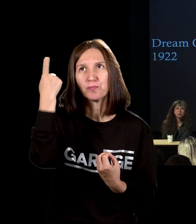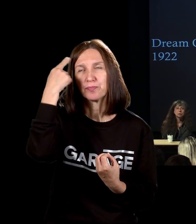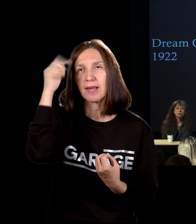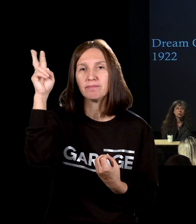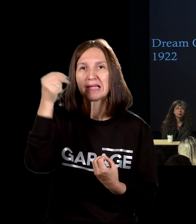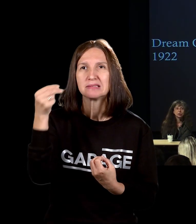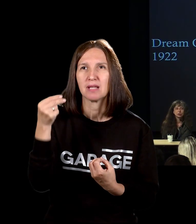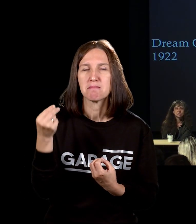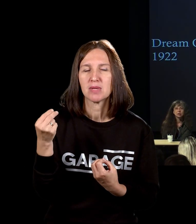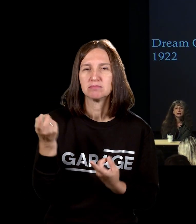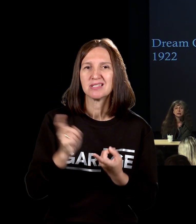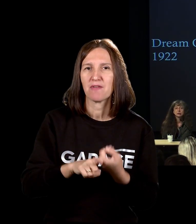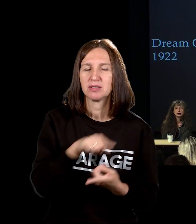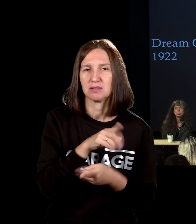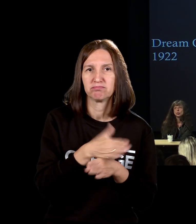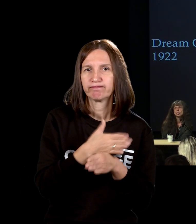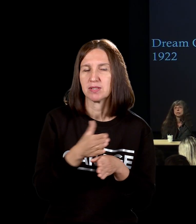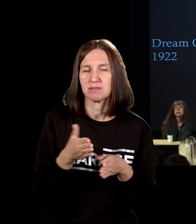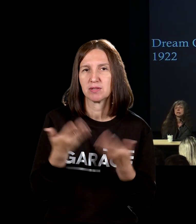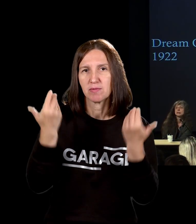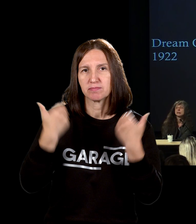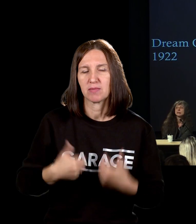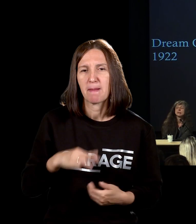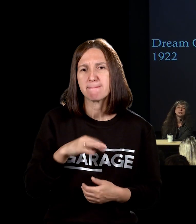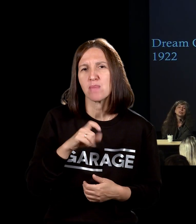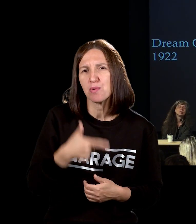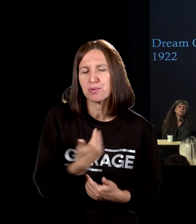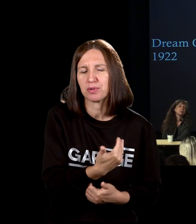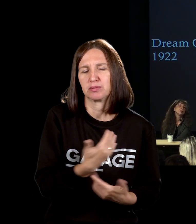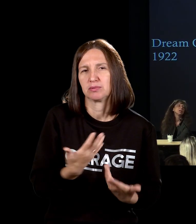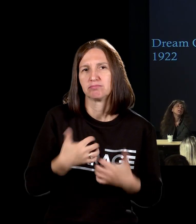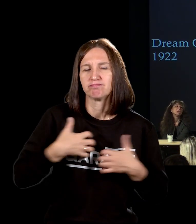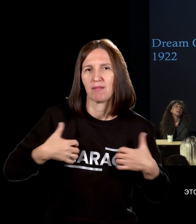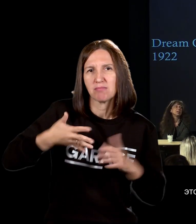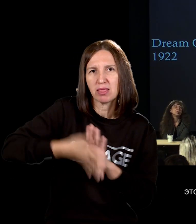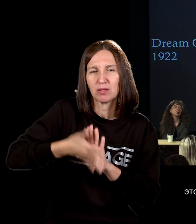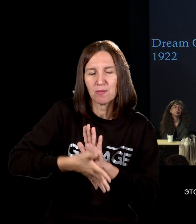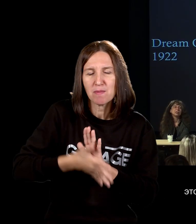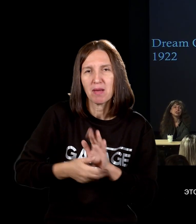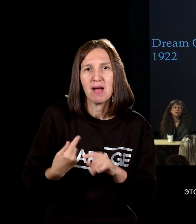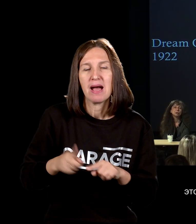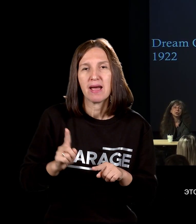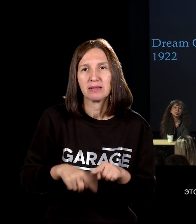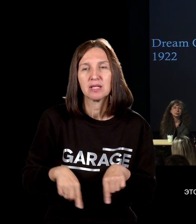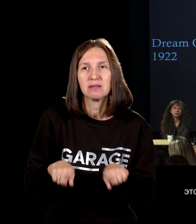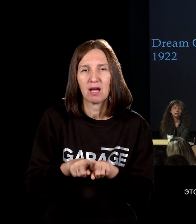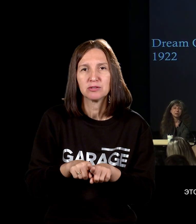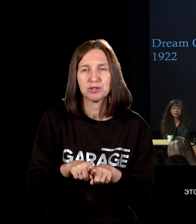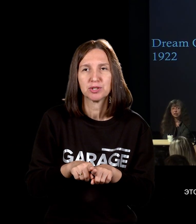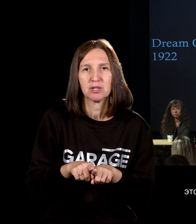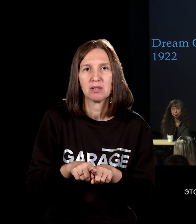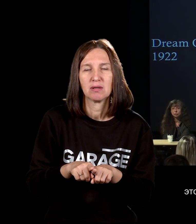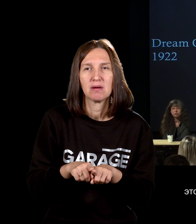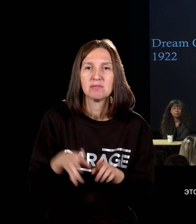самым распадом человеческого тела, с моргами и анатомическими театрами, это также и сюжеты,